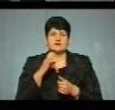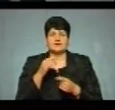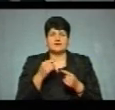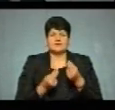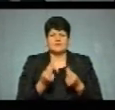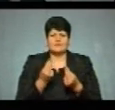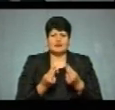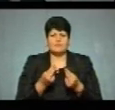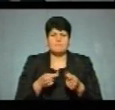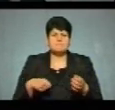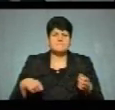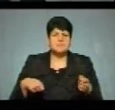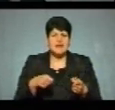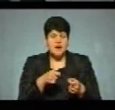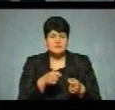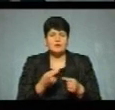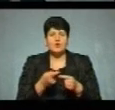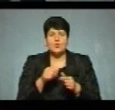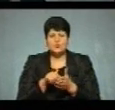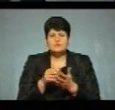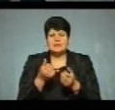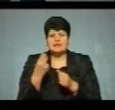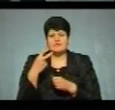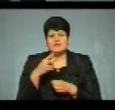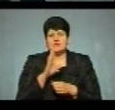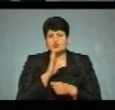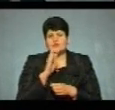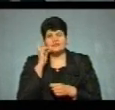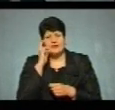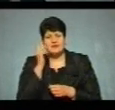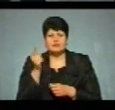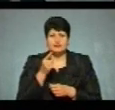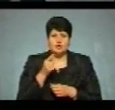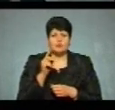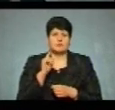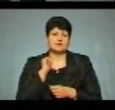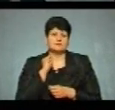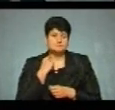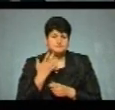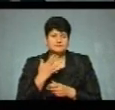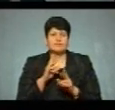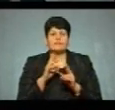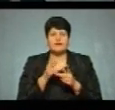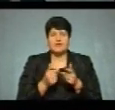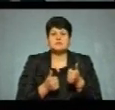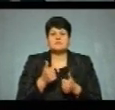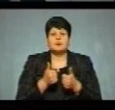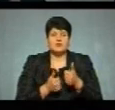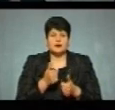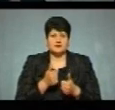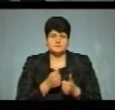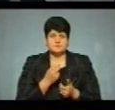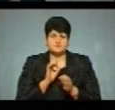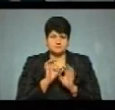гри у більярд. Участь у змаганнях взяли 20 жінок з Києва, Тернополя, Знам'янки і Кропивницького. Як змагались учасниці, Олександр